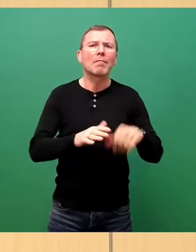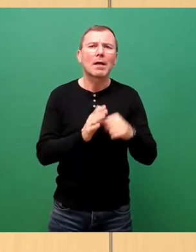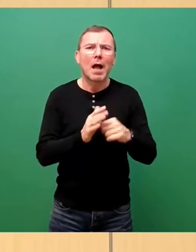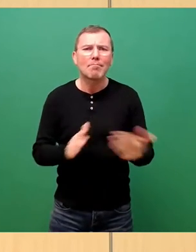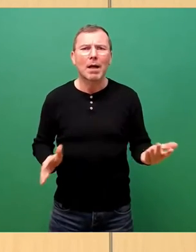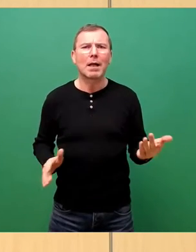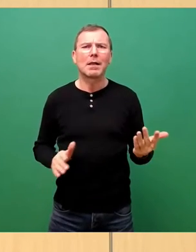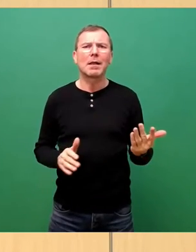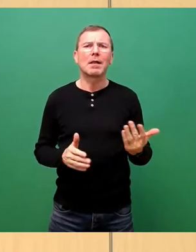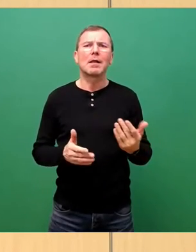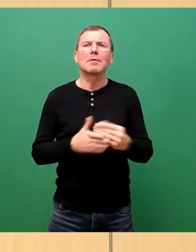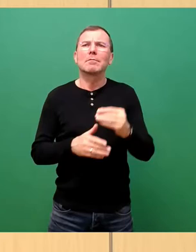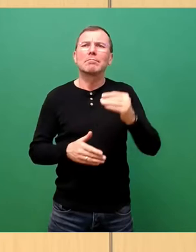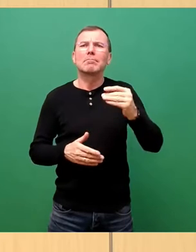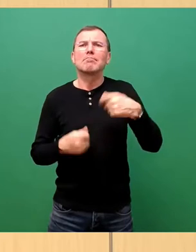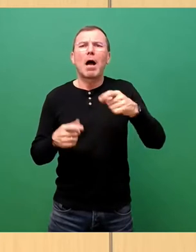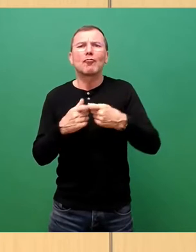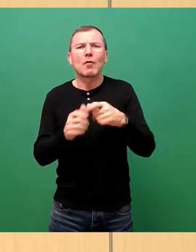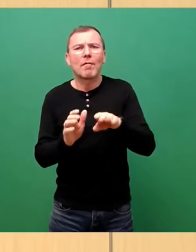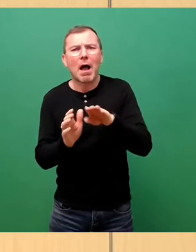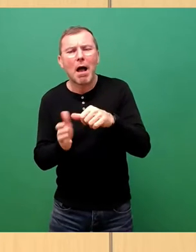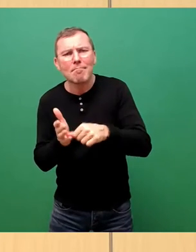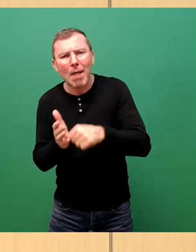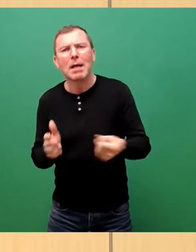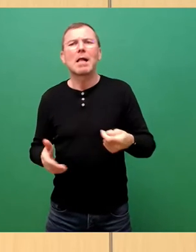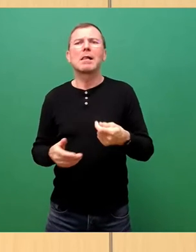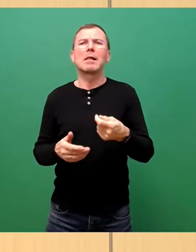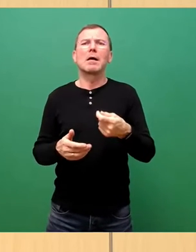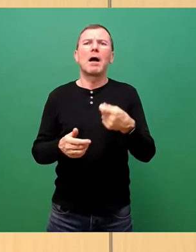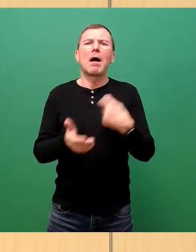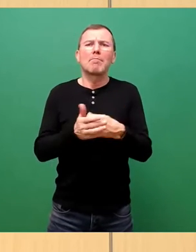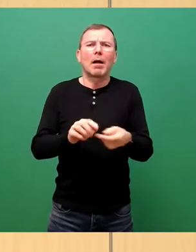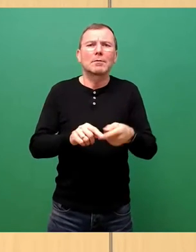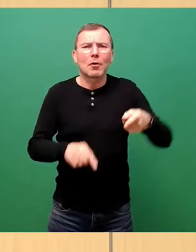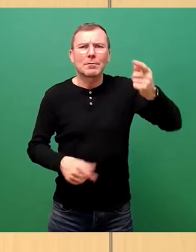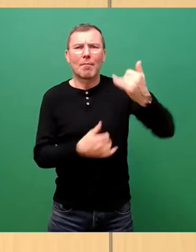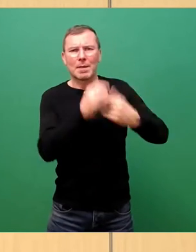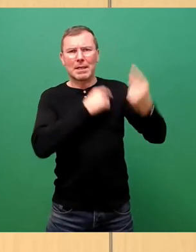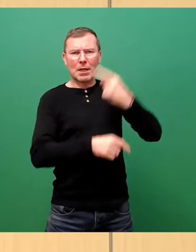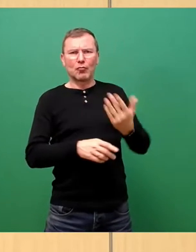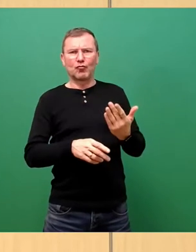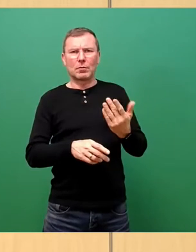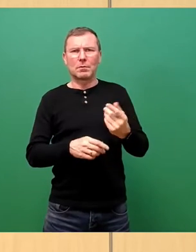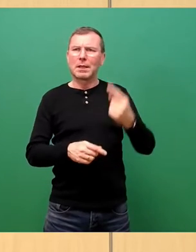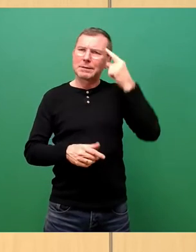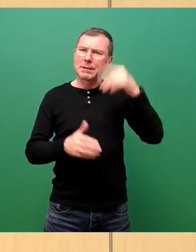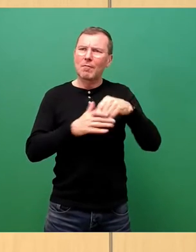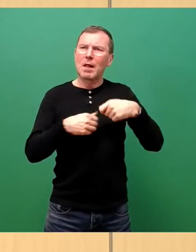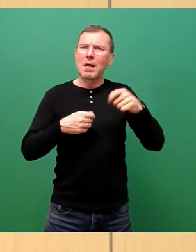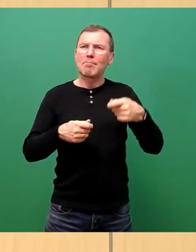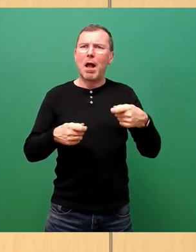Überakademisierung, Baustoffmangel und hochvolatile Baustoffpreise haben es in den letzten Jahren schon erschwert, seriöse Bauabläufe und Baufinanzierungen zu